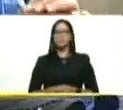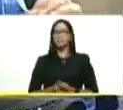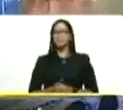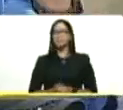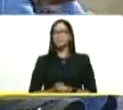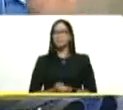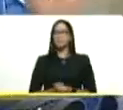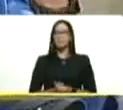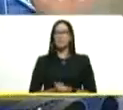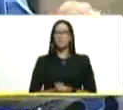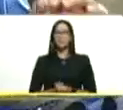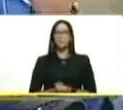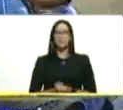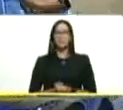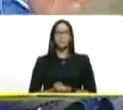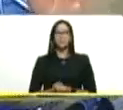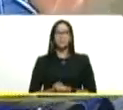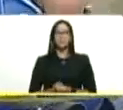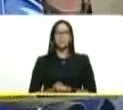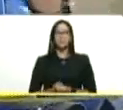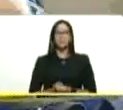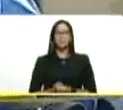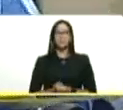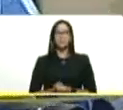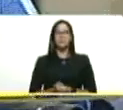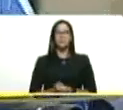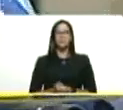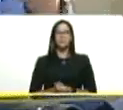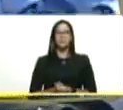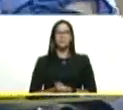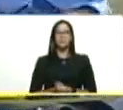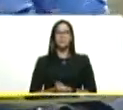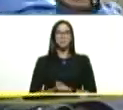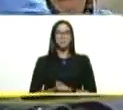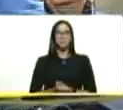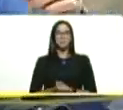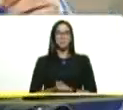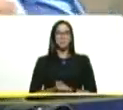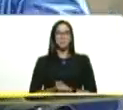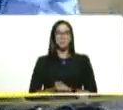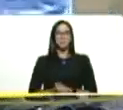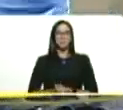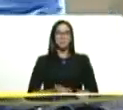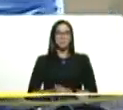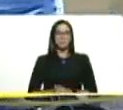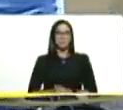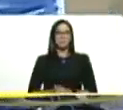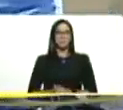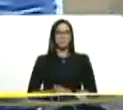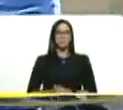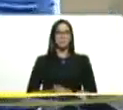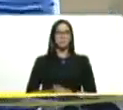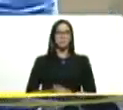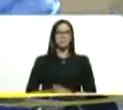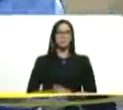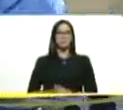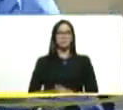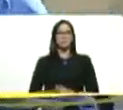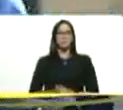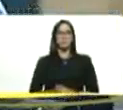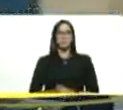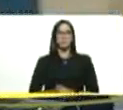كاراكس ونشعر من جديد أن هوغو تشافيز حي فينا بوجود نيكولاس مادورو وهذا الشعب الثوري العظيم